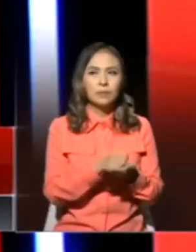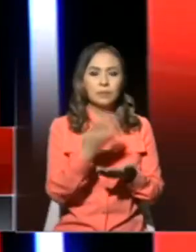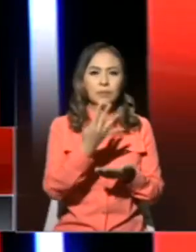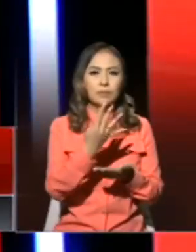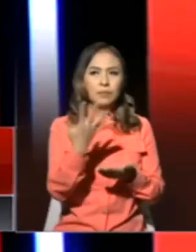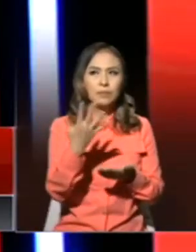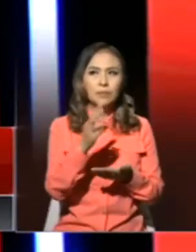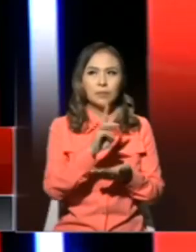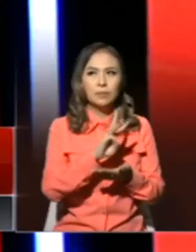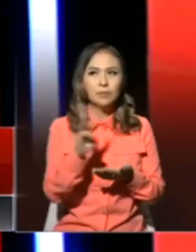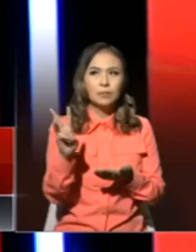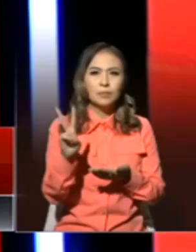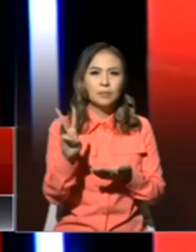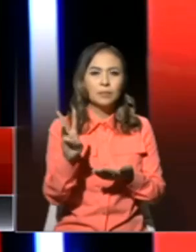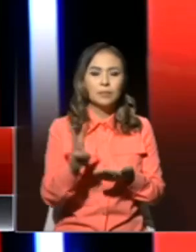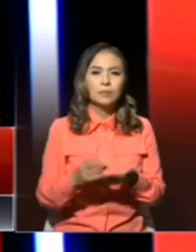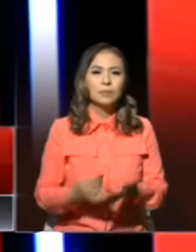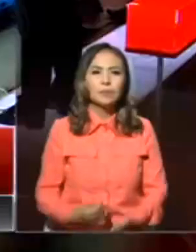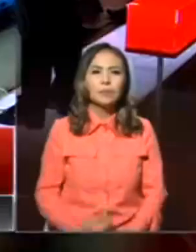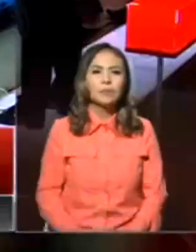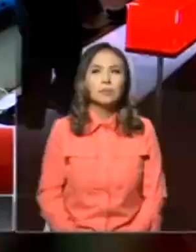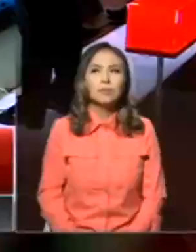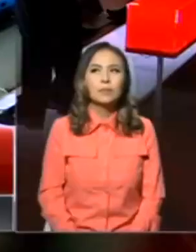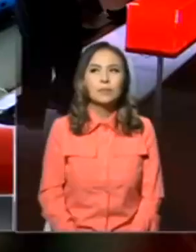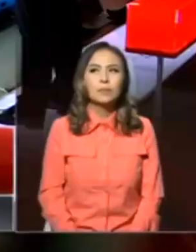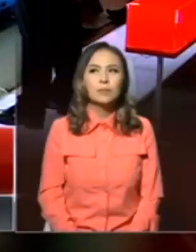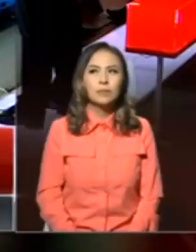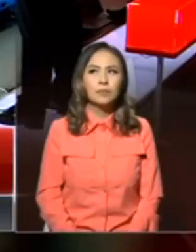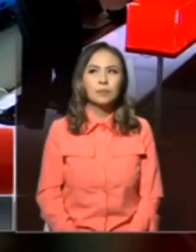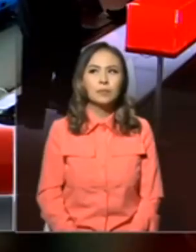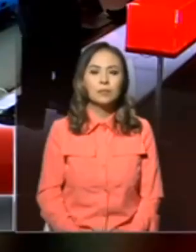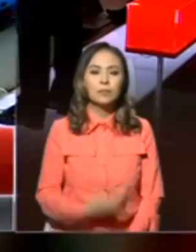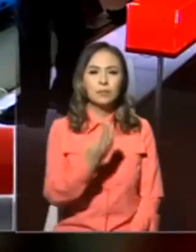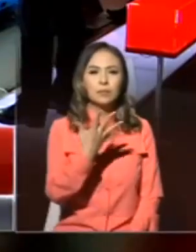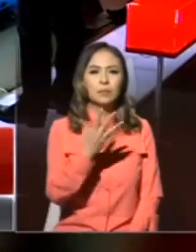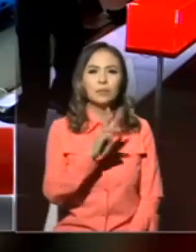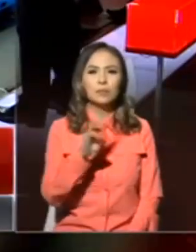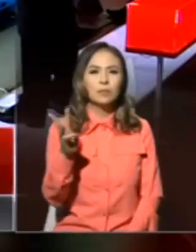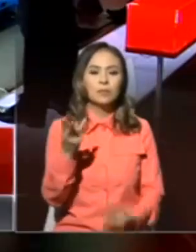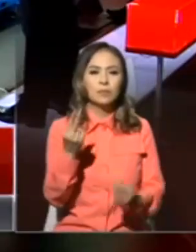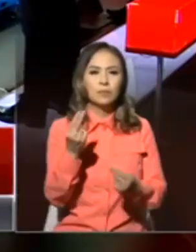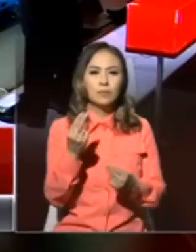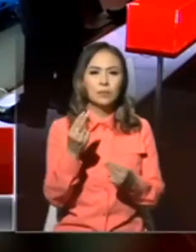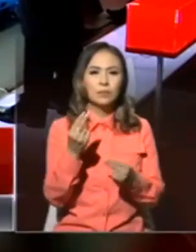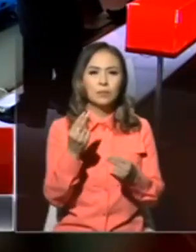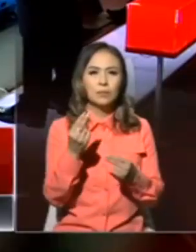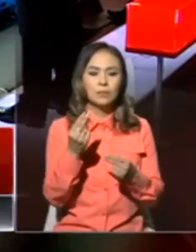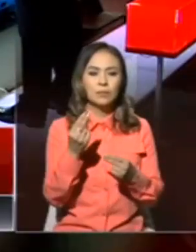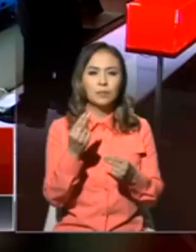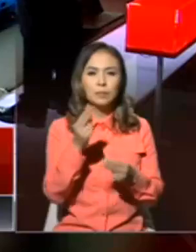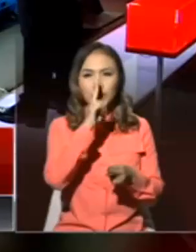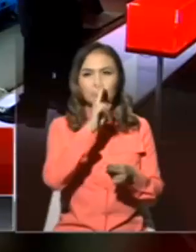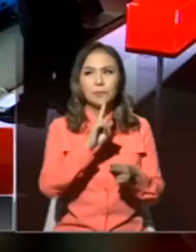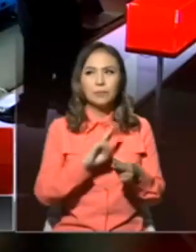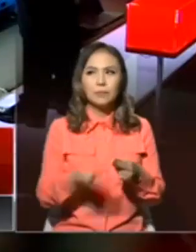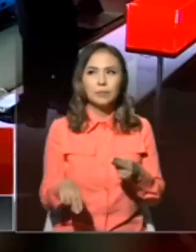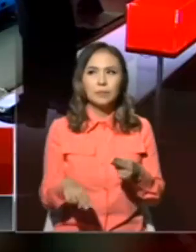45 миллион. Ойбай. Аха, 45 миллион ақшам кетті тек қана. Бұл жерде мен